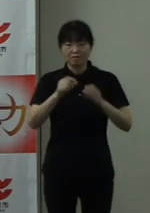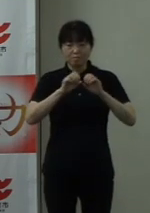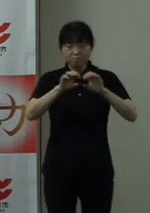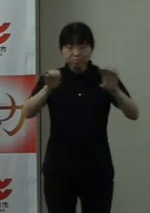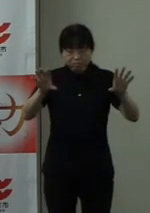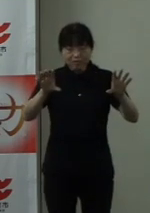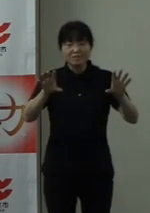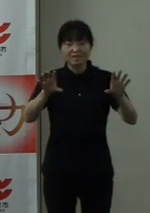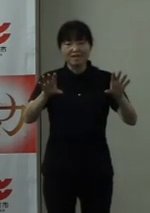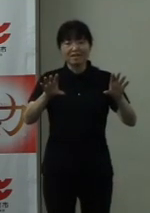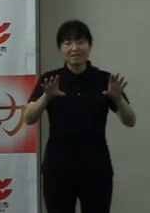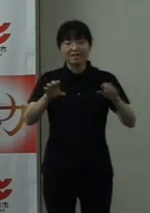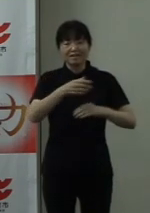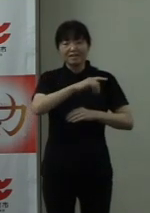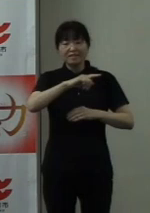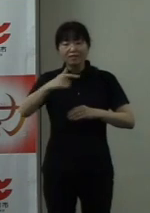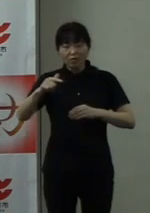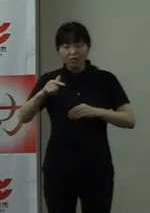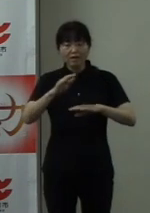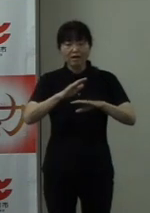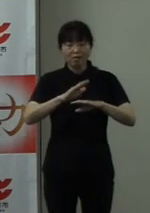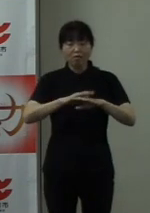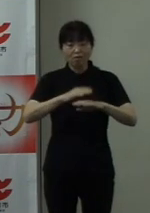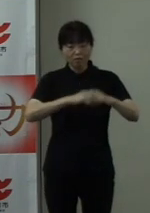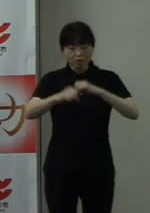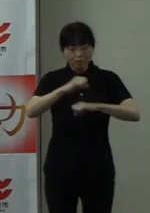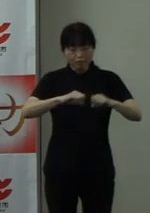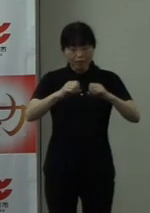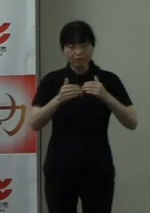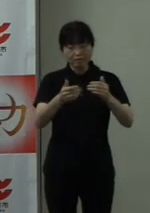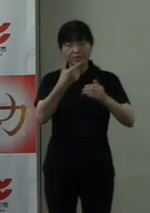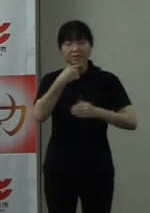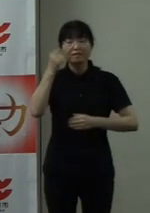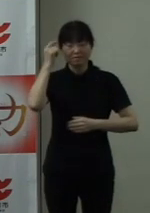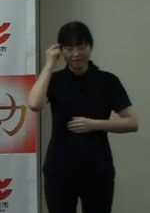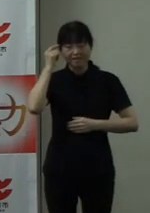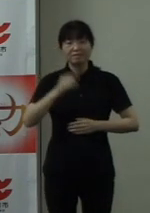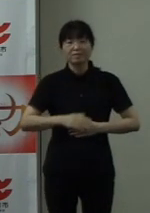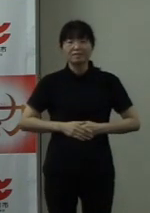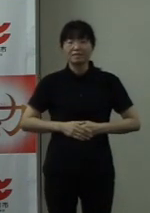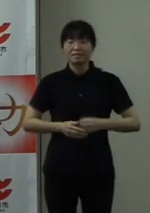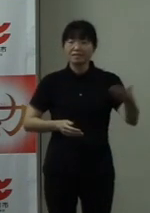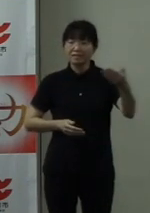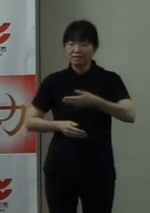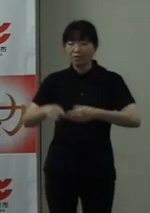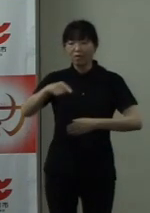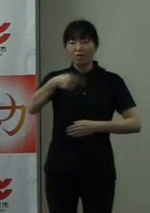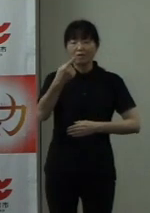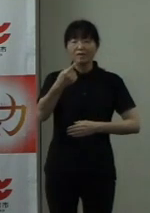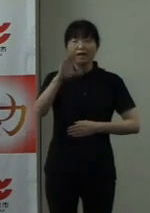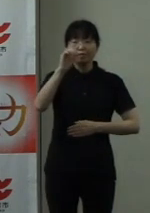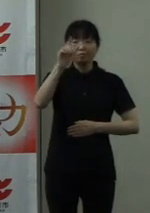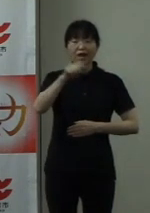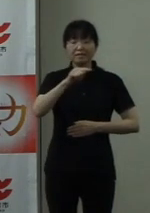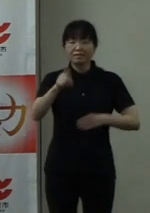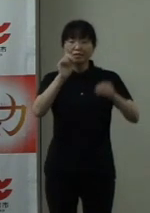じめですね、いろいろな取り組みをしていきたいというふうに思っています。 100万人という目標については特